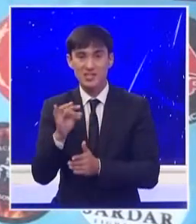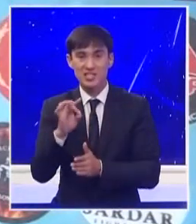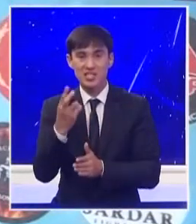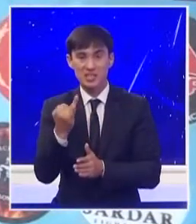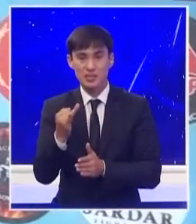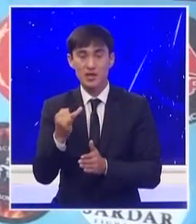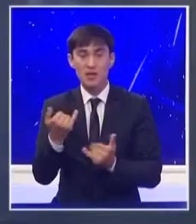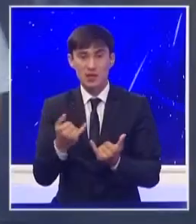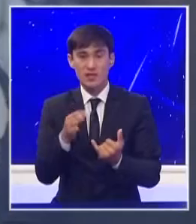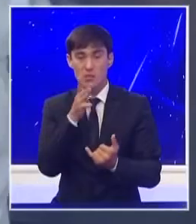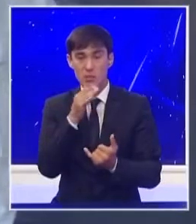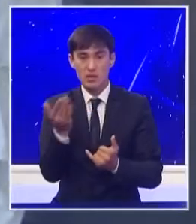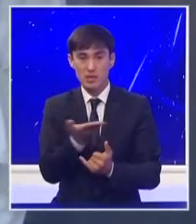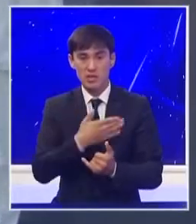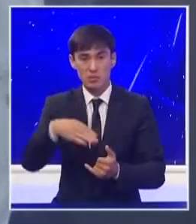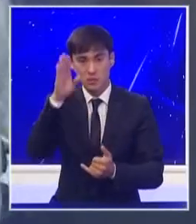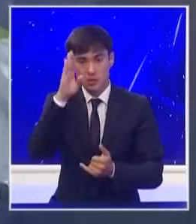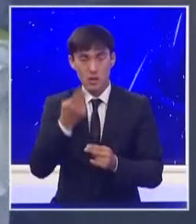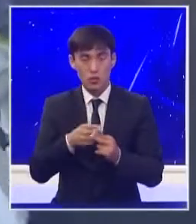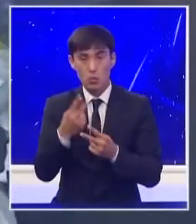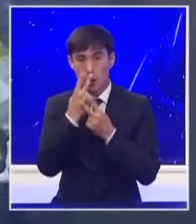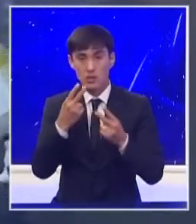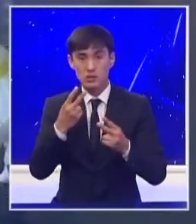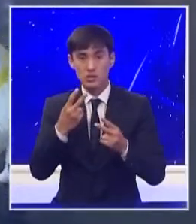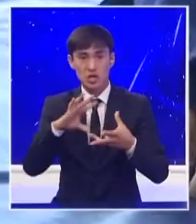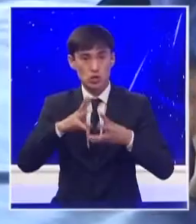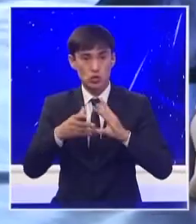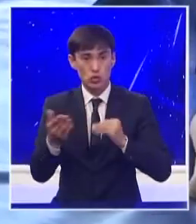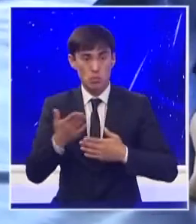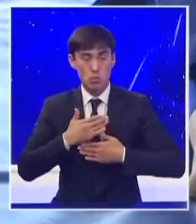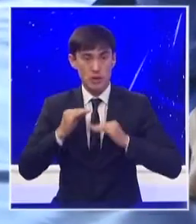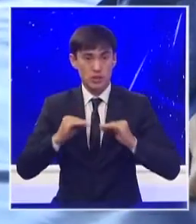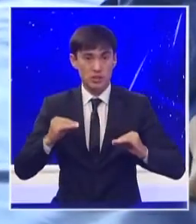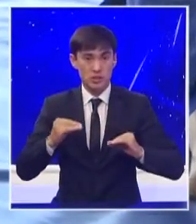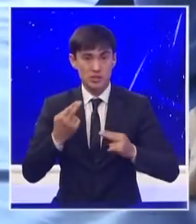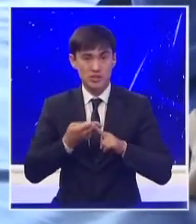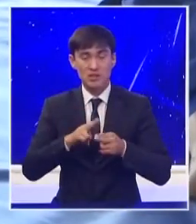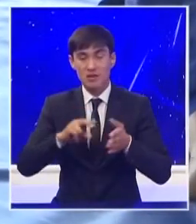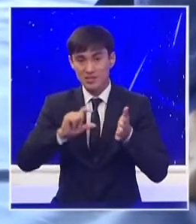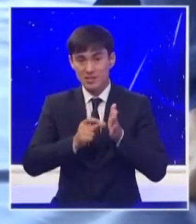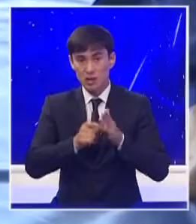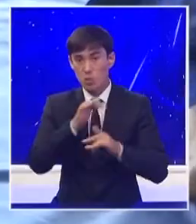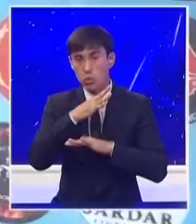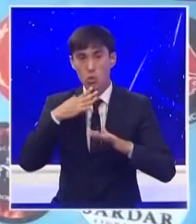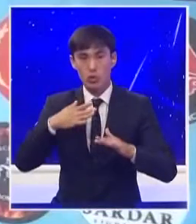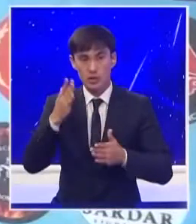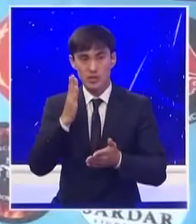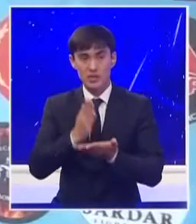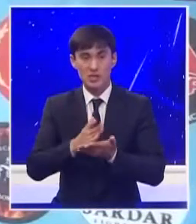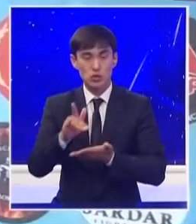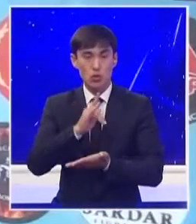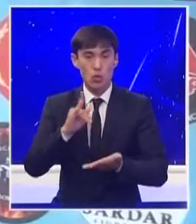момент, который сейчас наши пацаны, которые показывают результат, именно мои ученики. Но с этого зала очень многие выходили пацанов, которые из